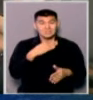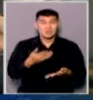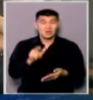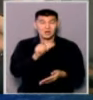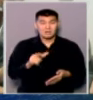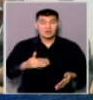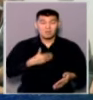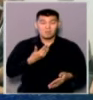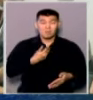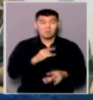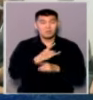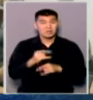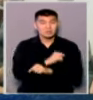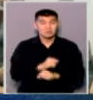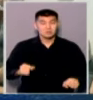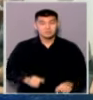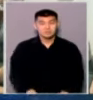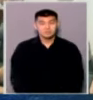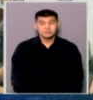адам денсаулығына зиян келмеуі қажет.